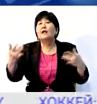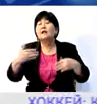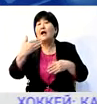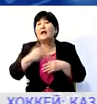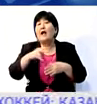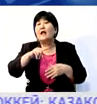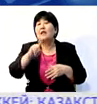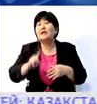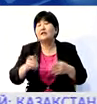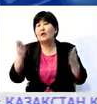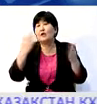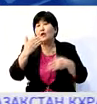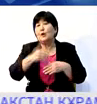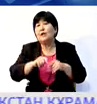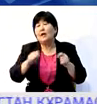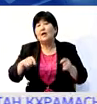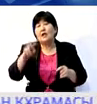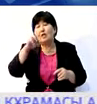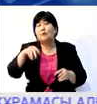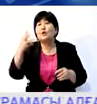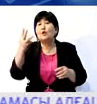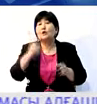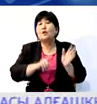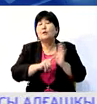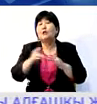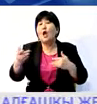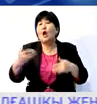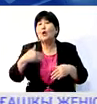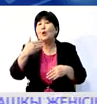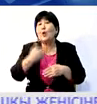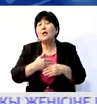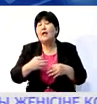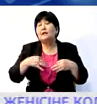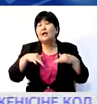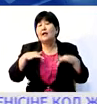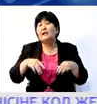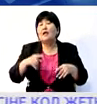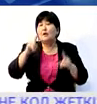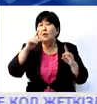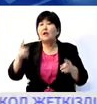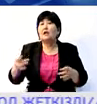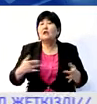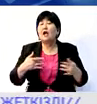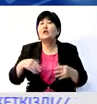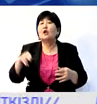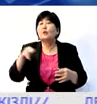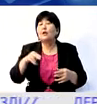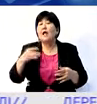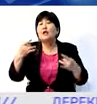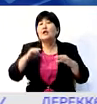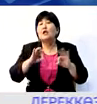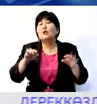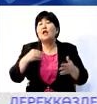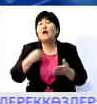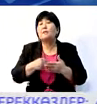лазерлі кинотеатр ашылды. Еліміз бойынша үшінші болып іске қосылған кинотеатрдың салтанатты ашылу рәсіміне белгілі актер, продюсер, тележүргізуші,